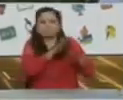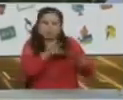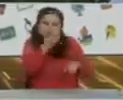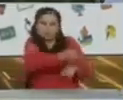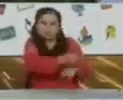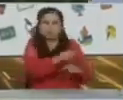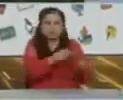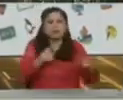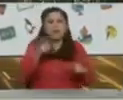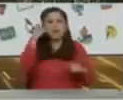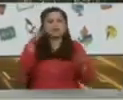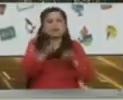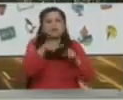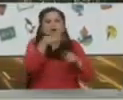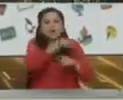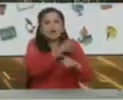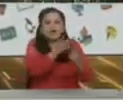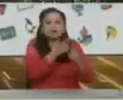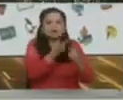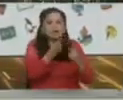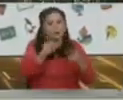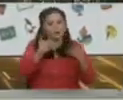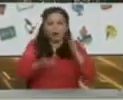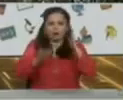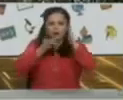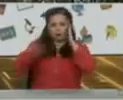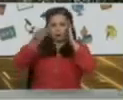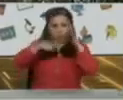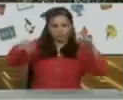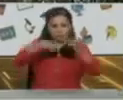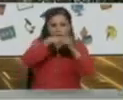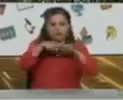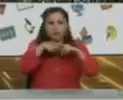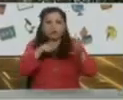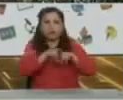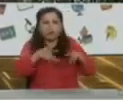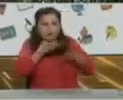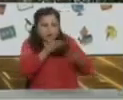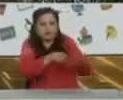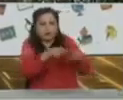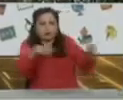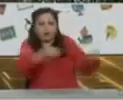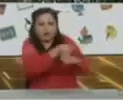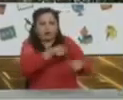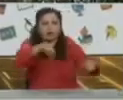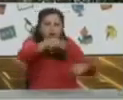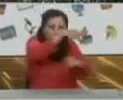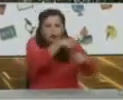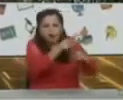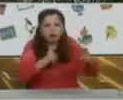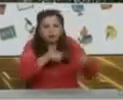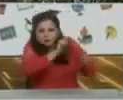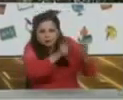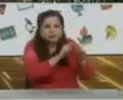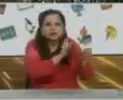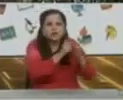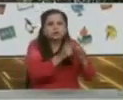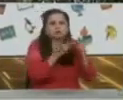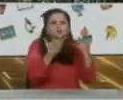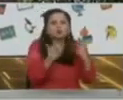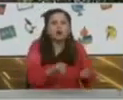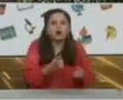इंस्ट्रूमेंट मानने लगते हैं और जब बच्चों को उस दिशा में खींचने में विफल हो जाते